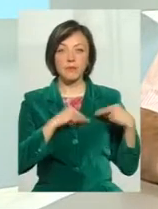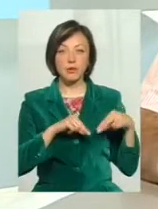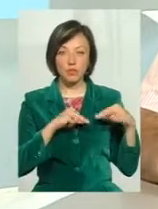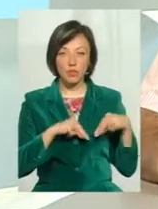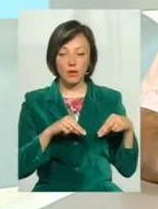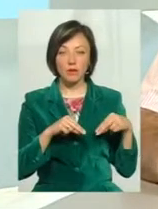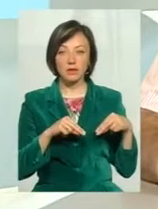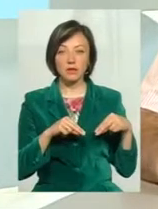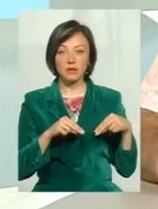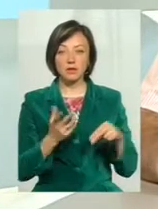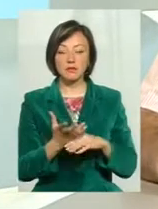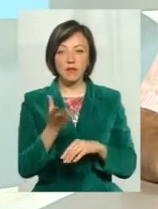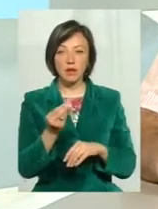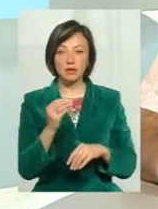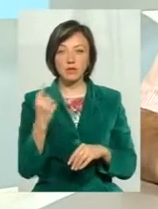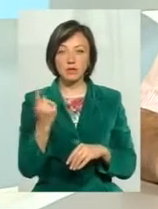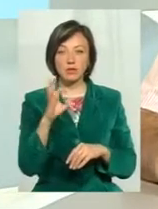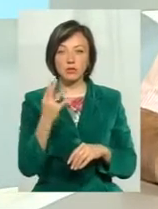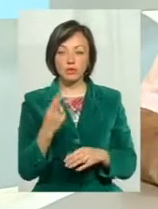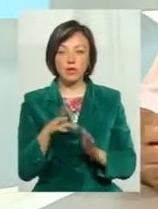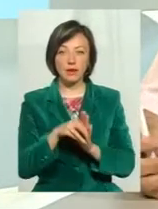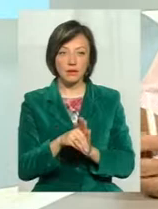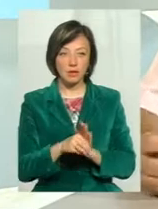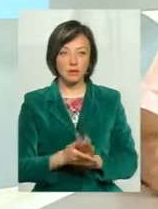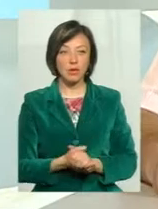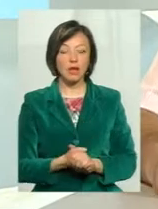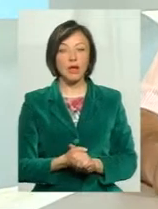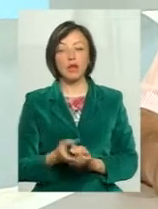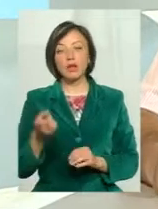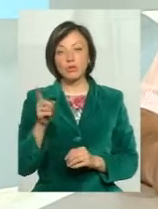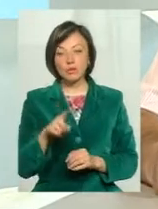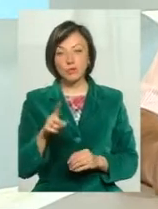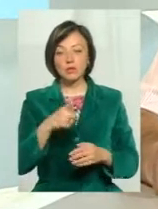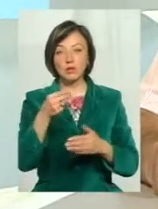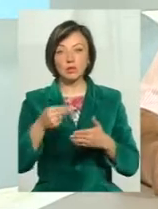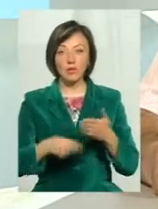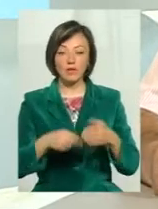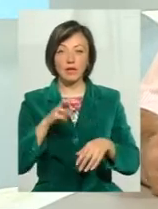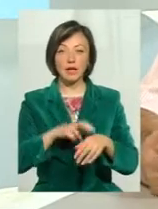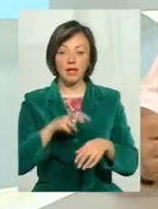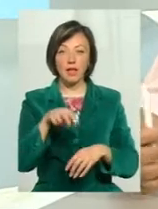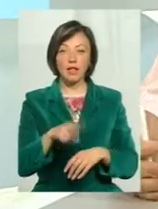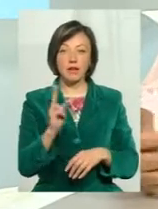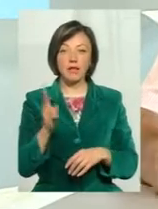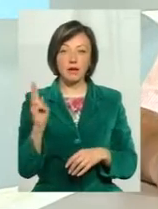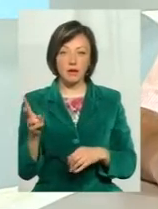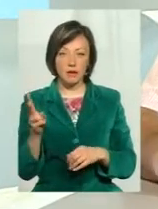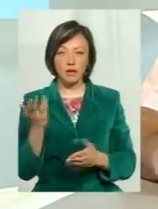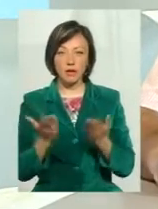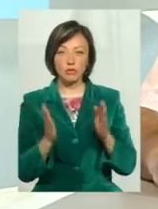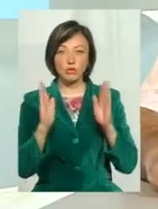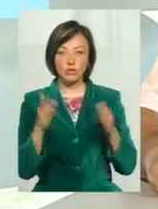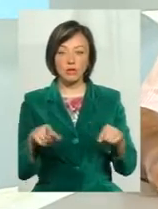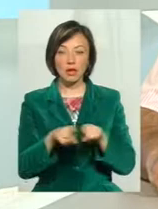працювати, відповідно сплачувати єдиний соціальний внесок. Тому за довідками лікарсько-консультативних комісій, якщо будуть